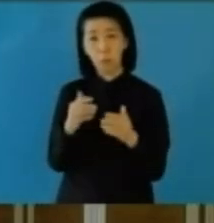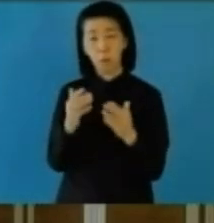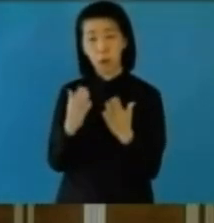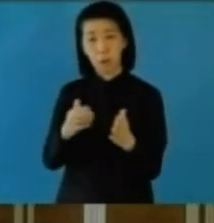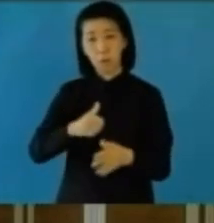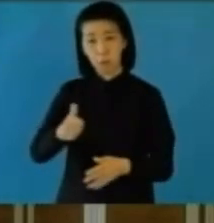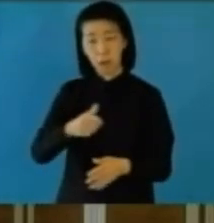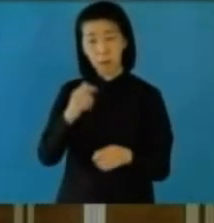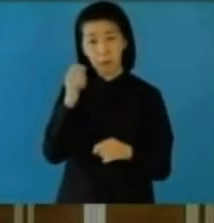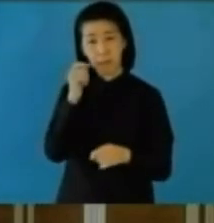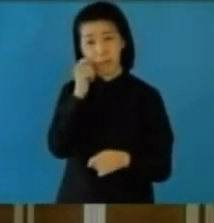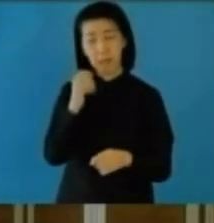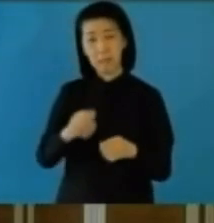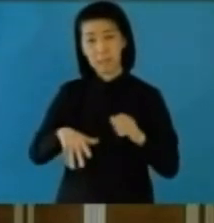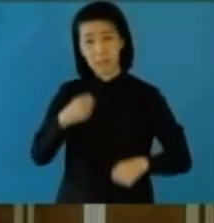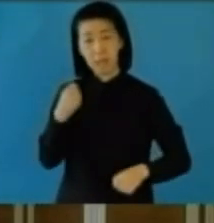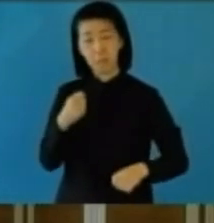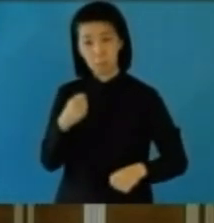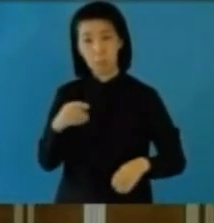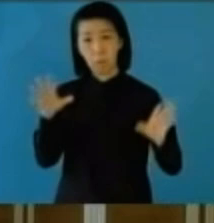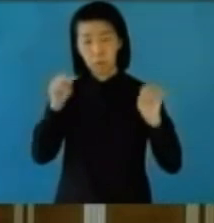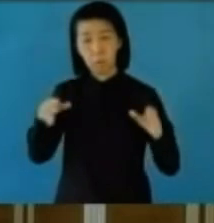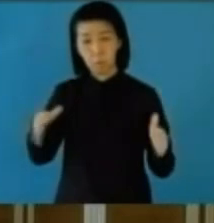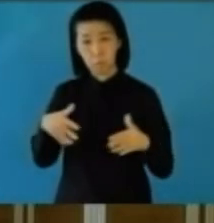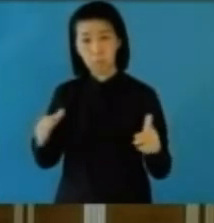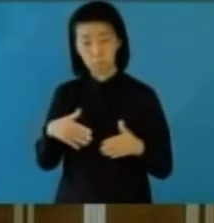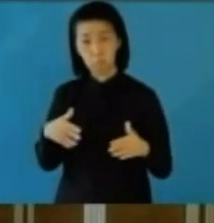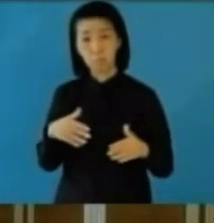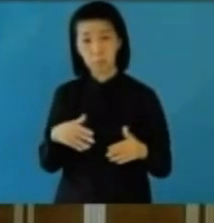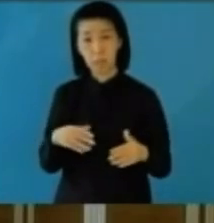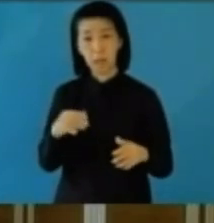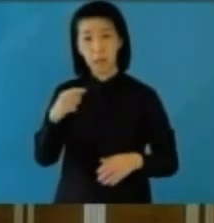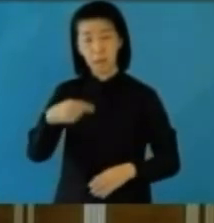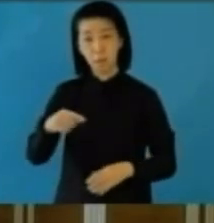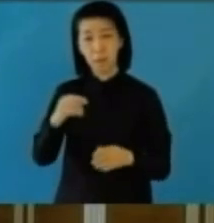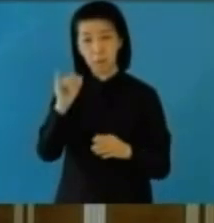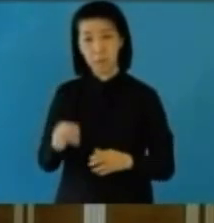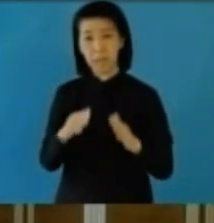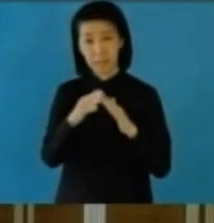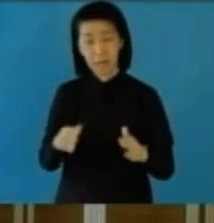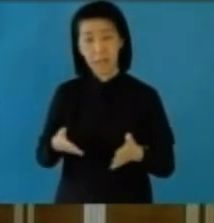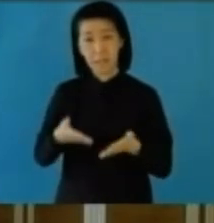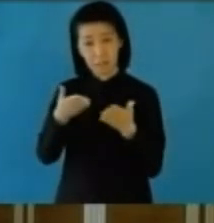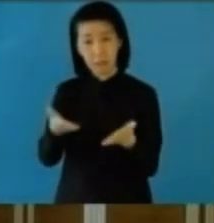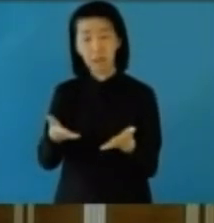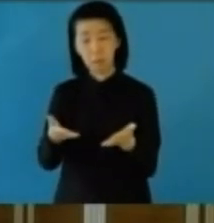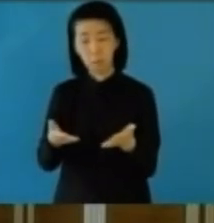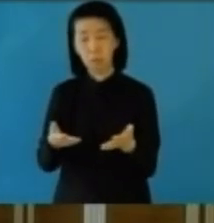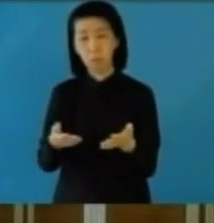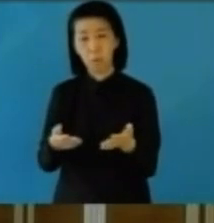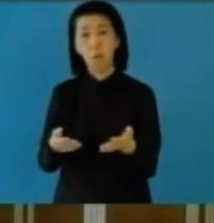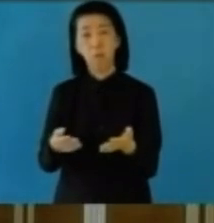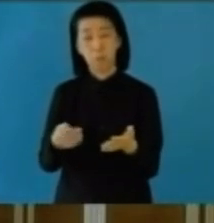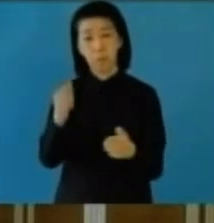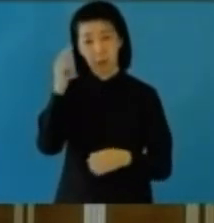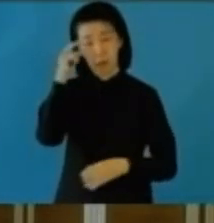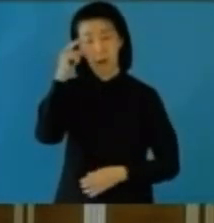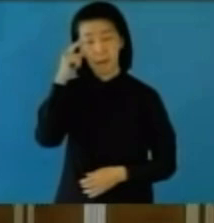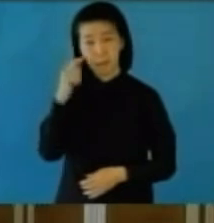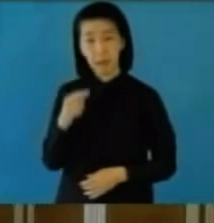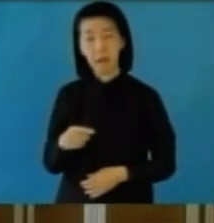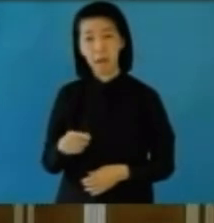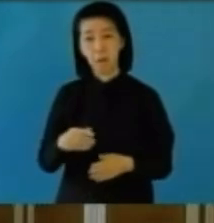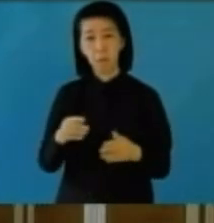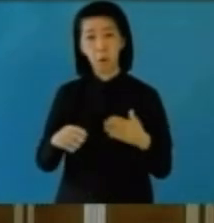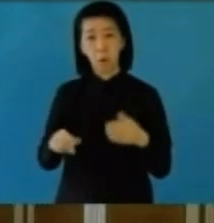等に関する情報収集を行い、市町村教育委員会へ提供する必要があると考え、不登校特例校の